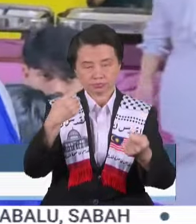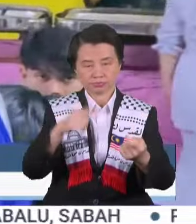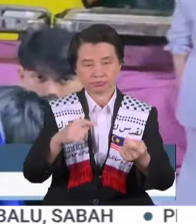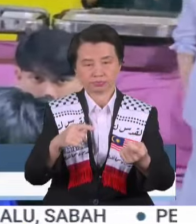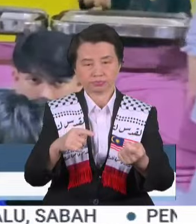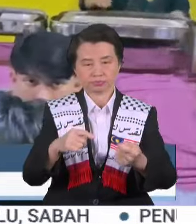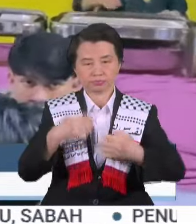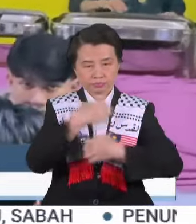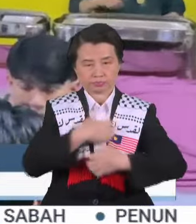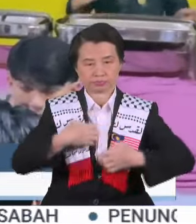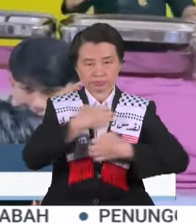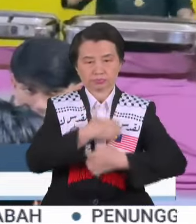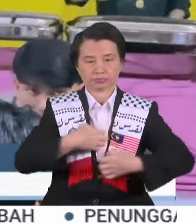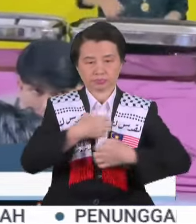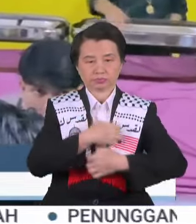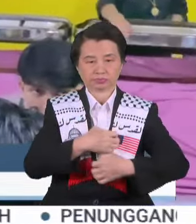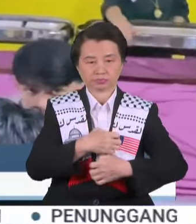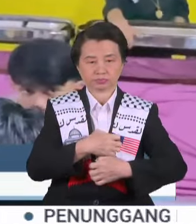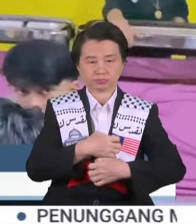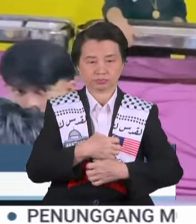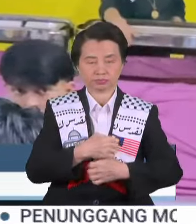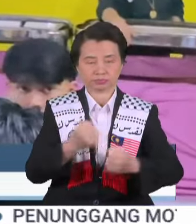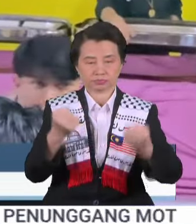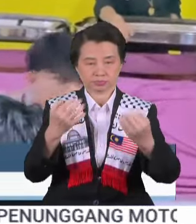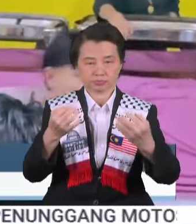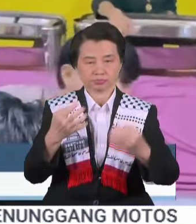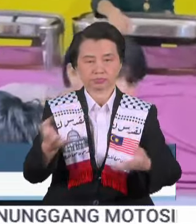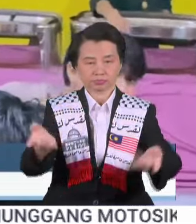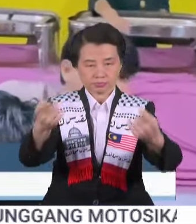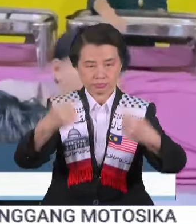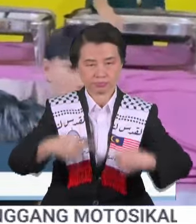lah. Yang mengenal kami minta